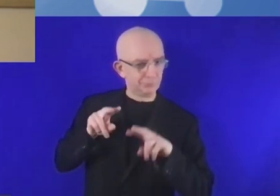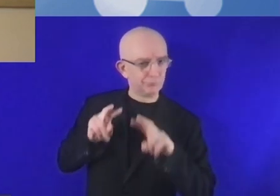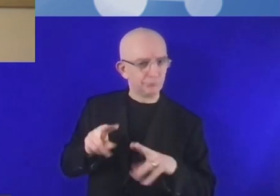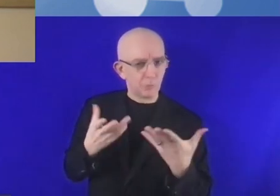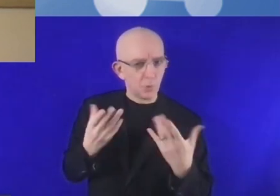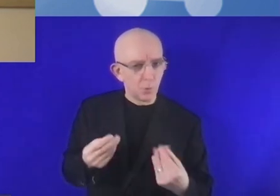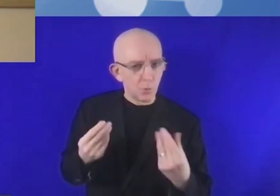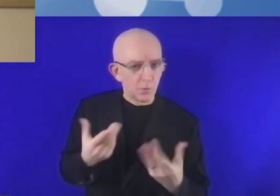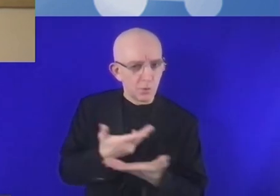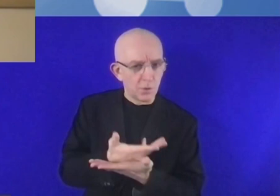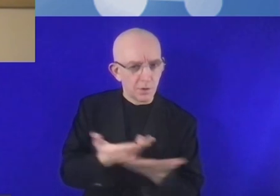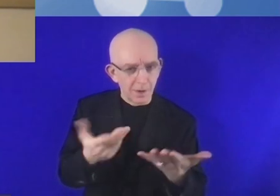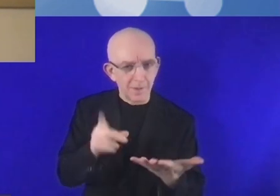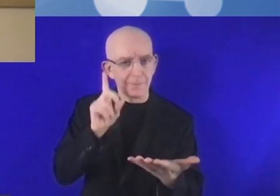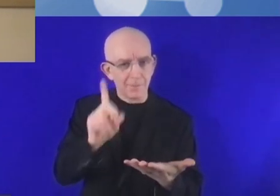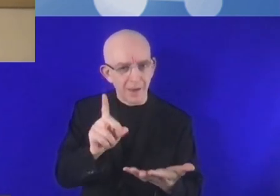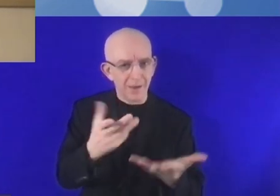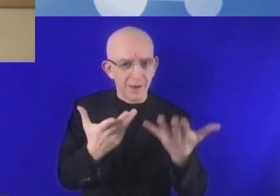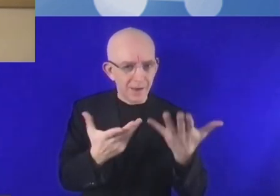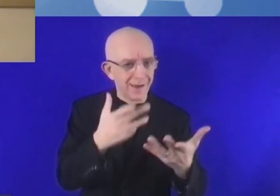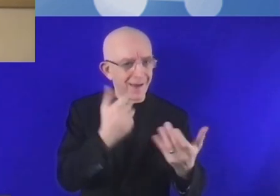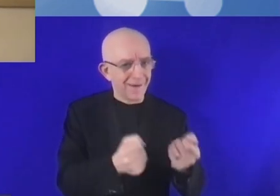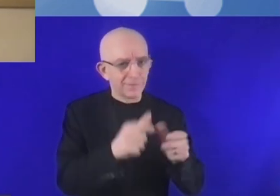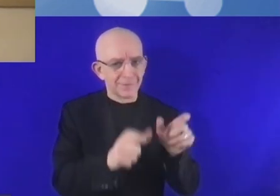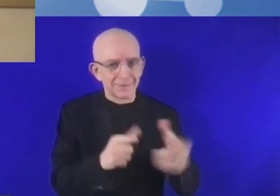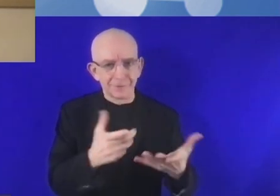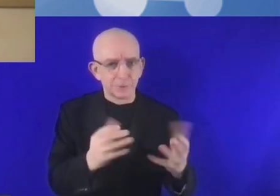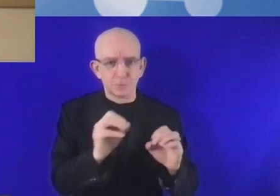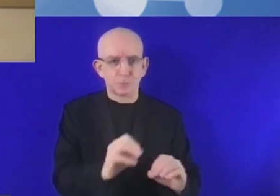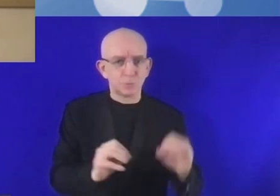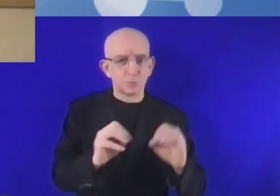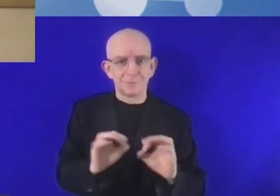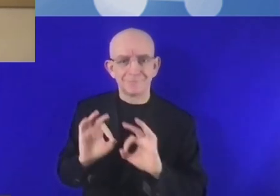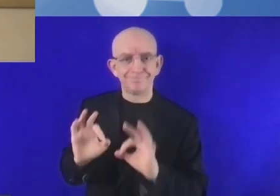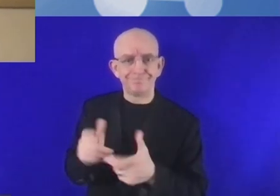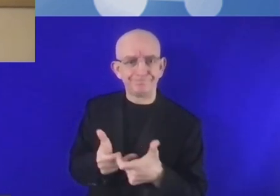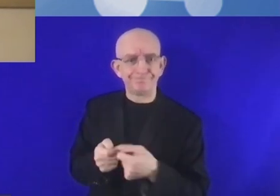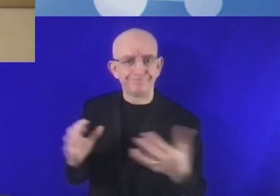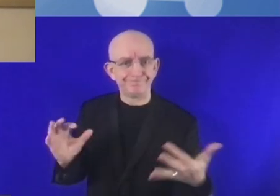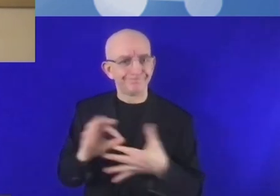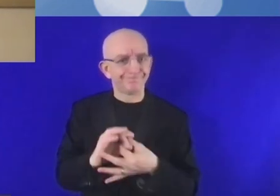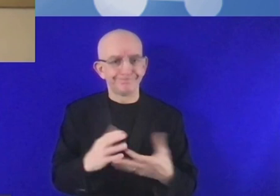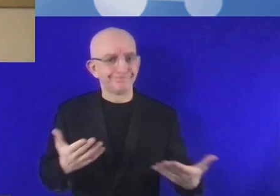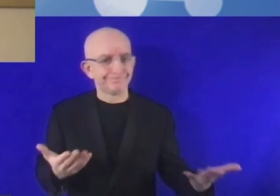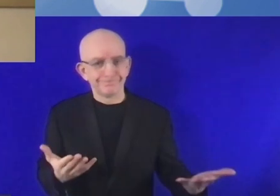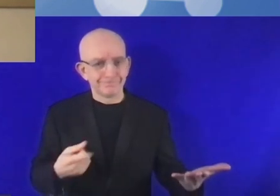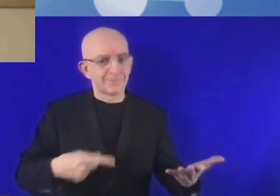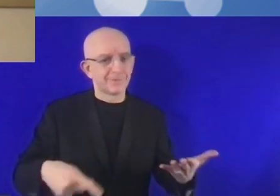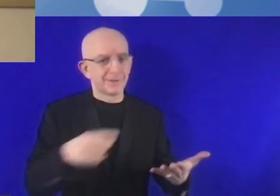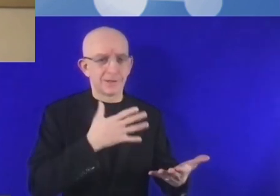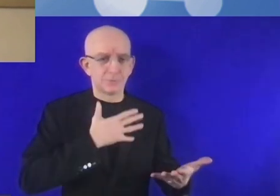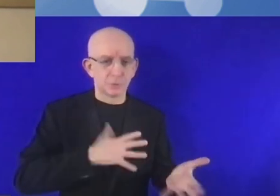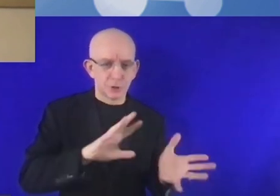wszyscy jeszcze mają dostęp do internetu. A przecież internet może wydatnie przyczynić się